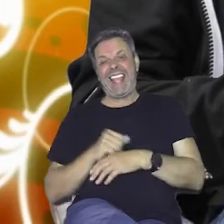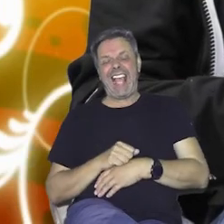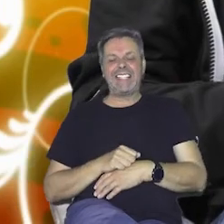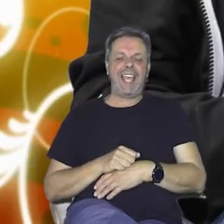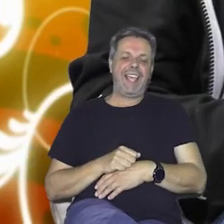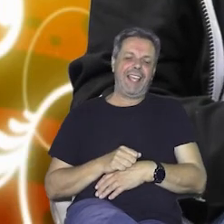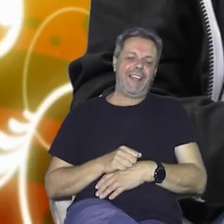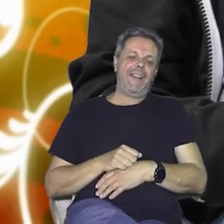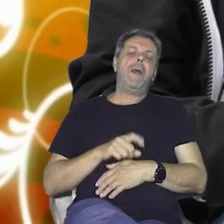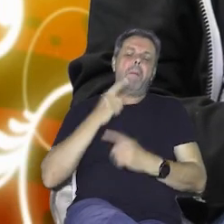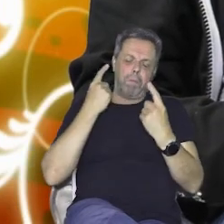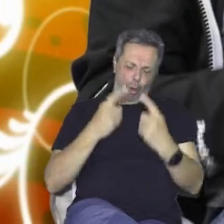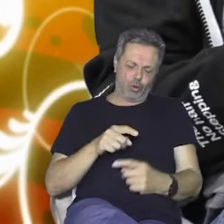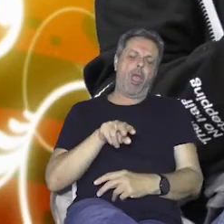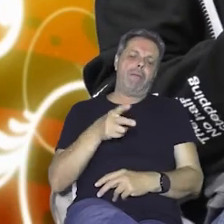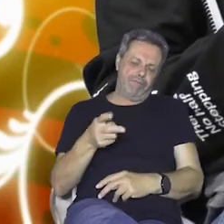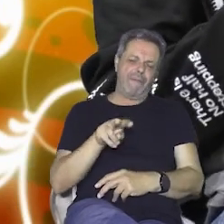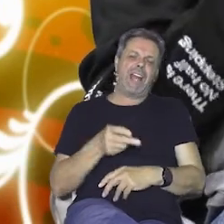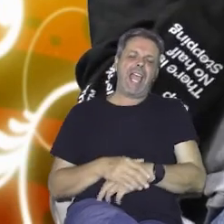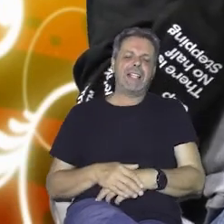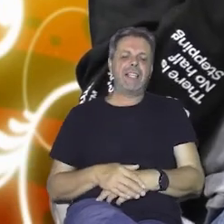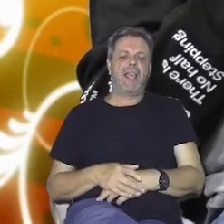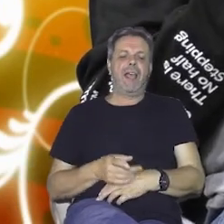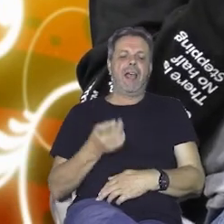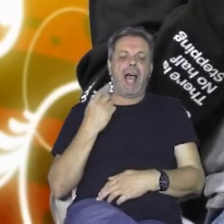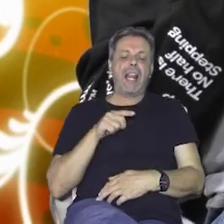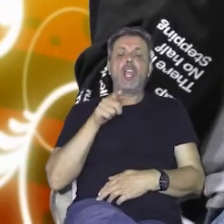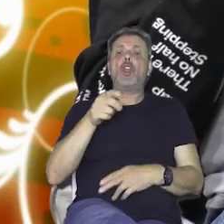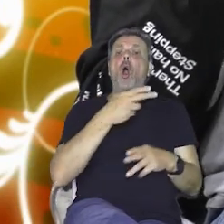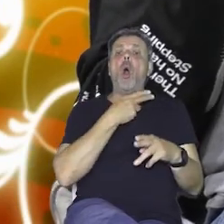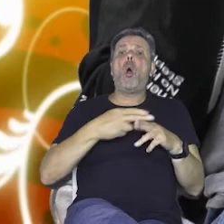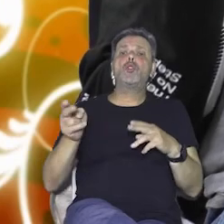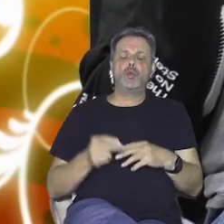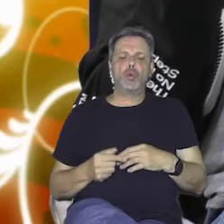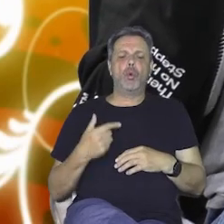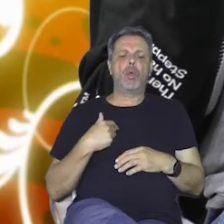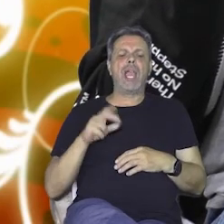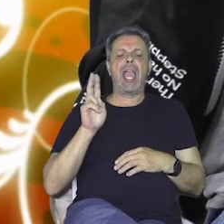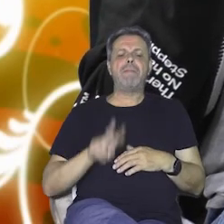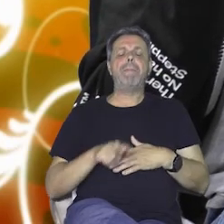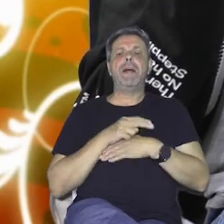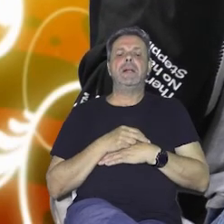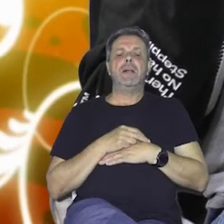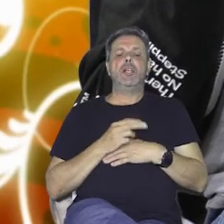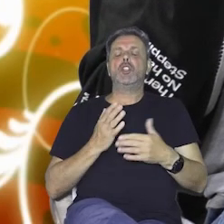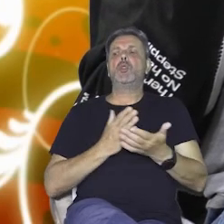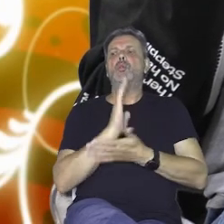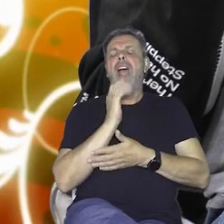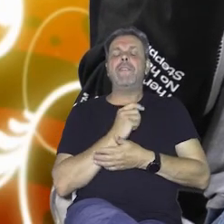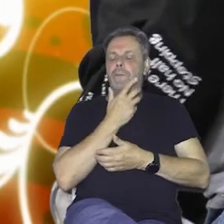Postoje varijacije na temu. A o to o slučaju, recimo ja imam o